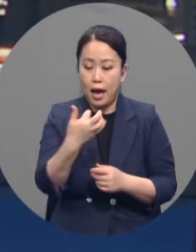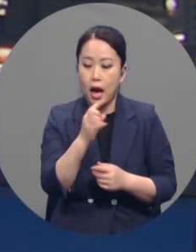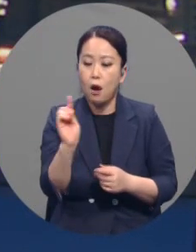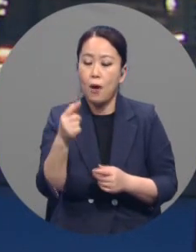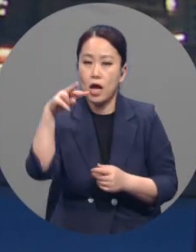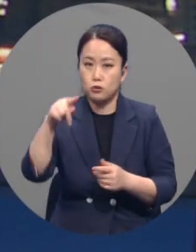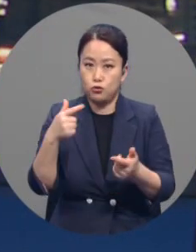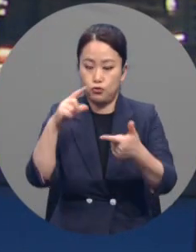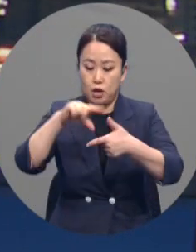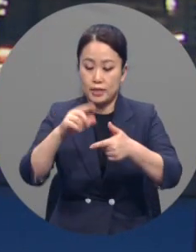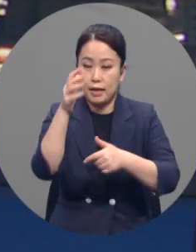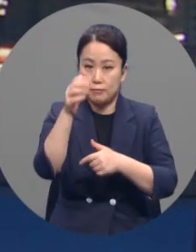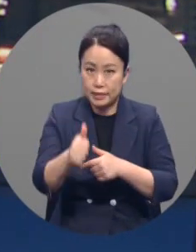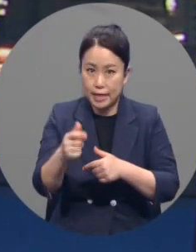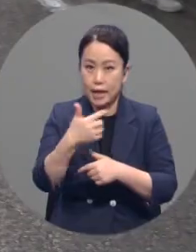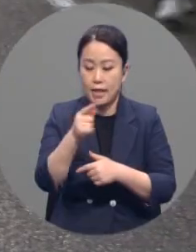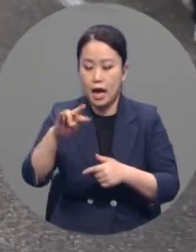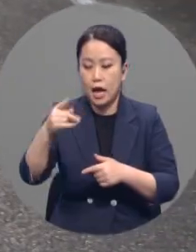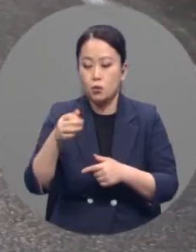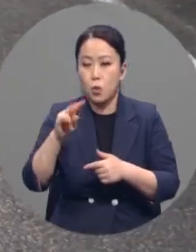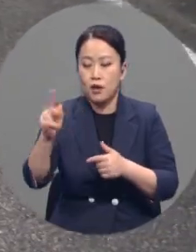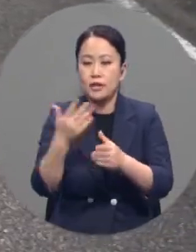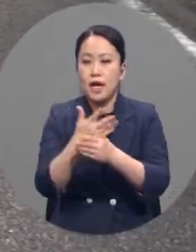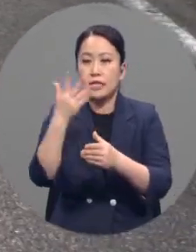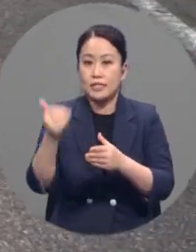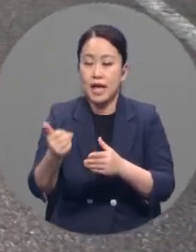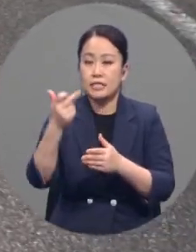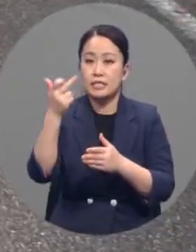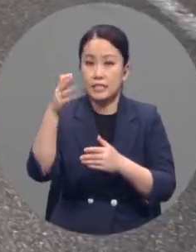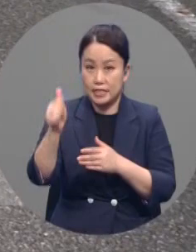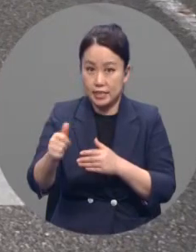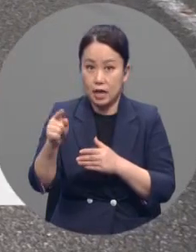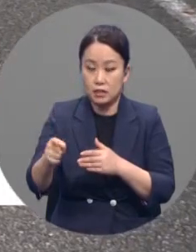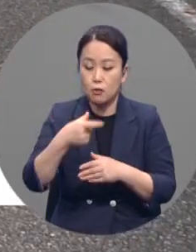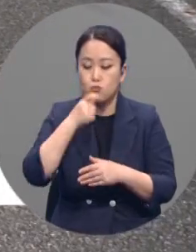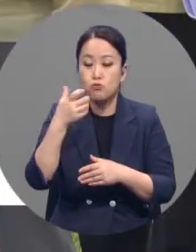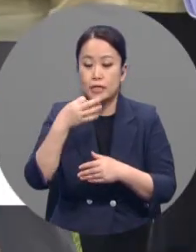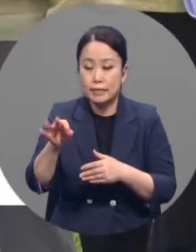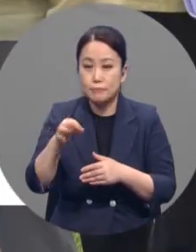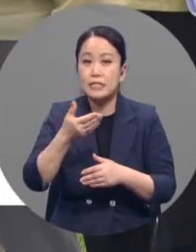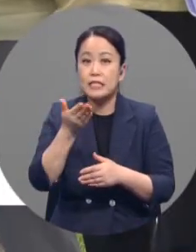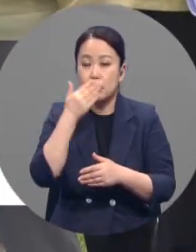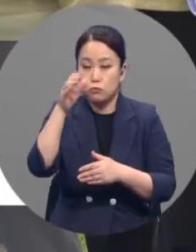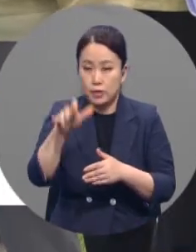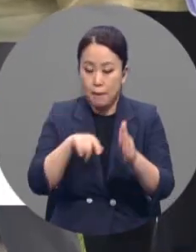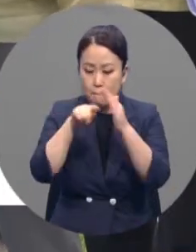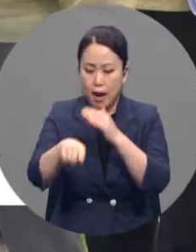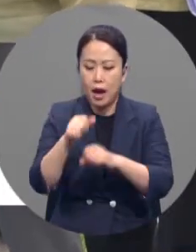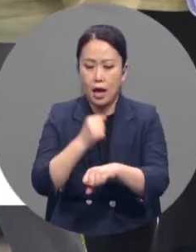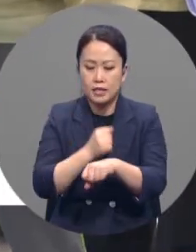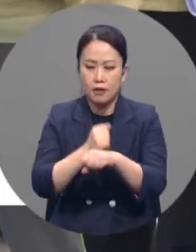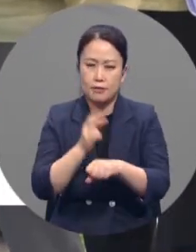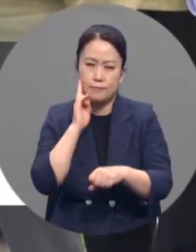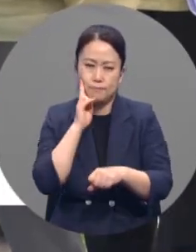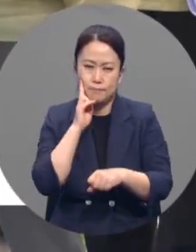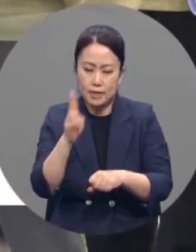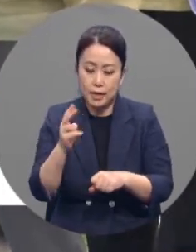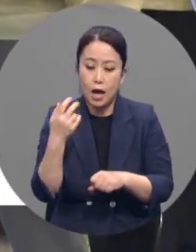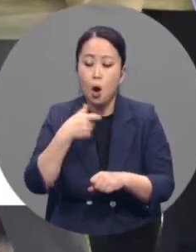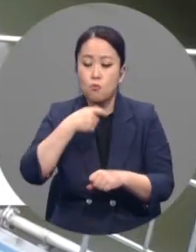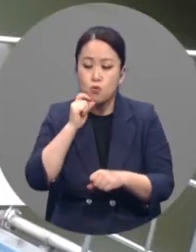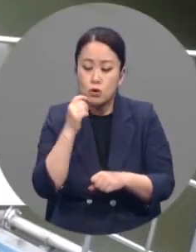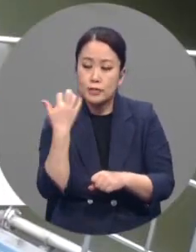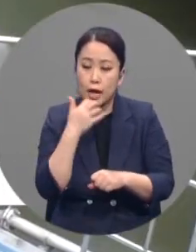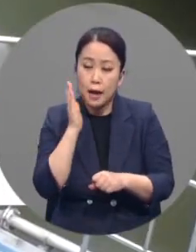박완수 경남지사와 나동현 양산시장은 오늘 물금 취수장을 방문해 심각한 녹조로 인한 수질 악화